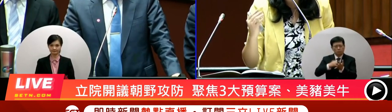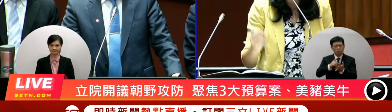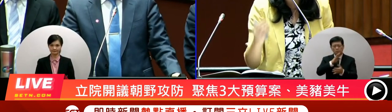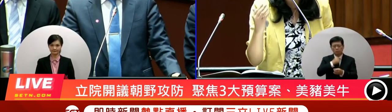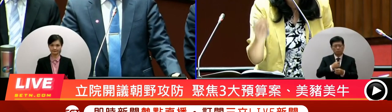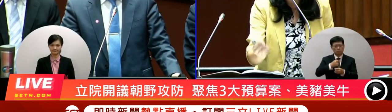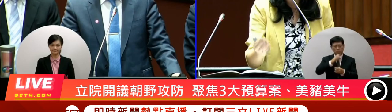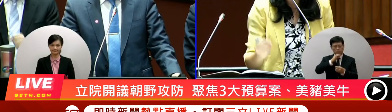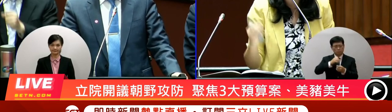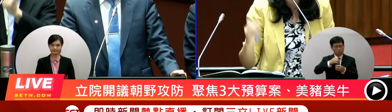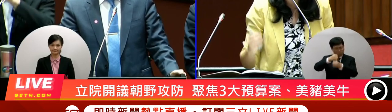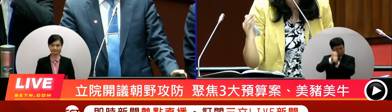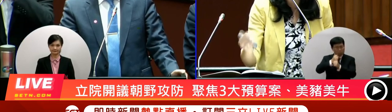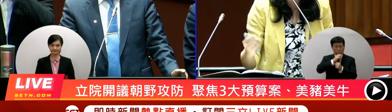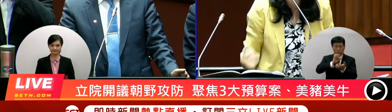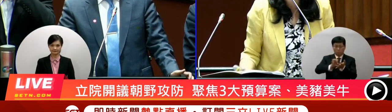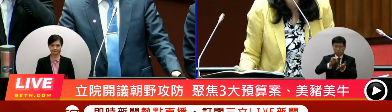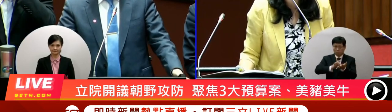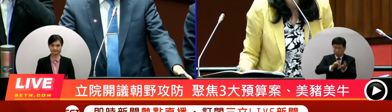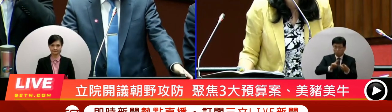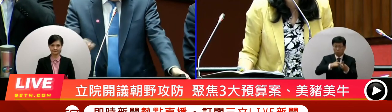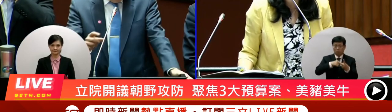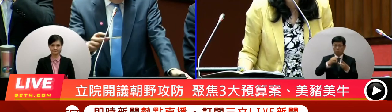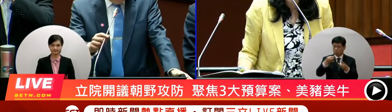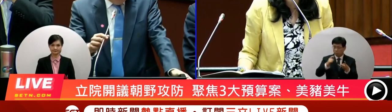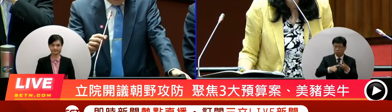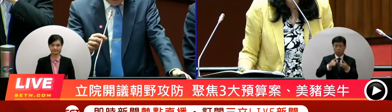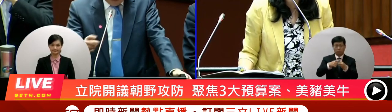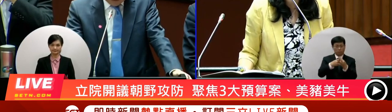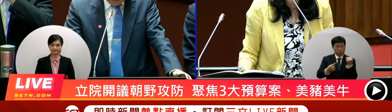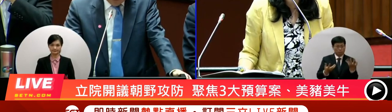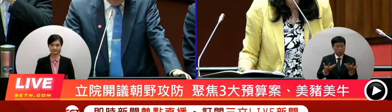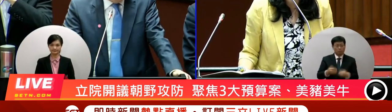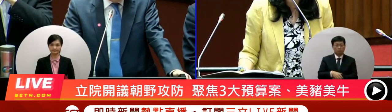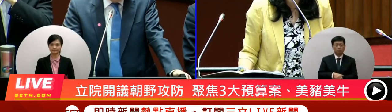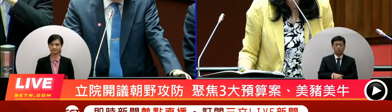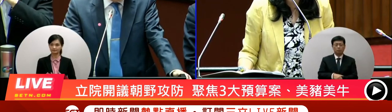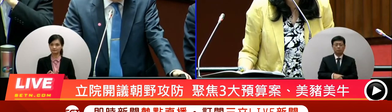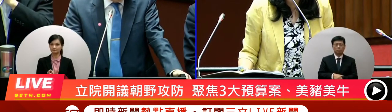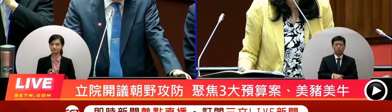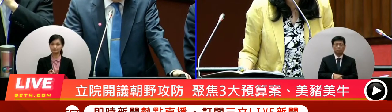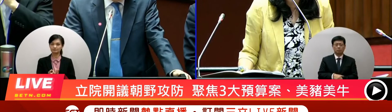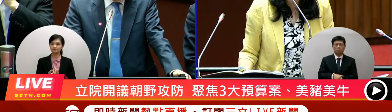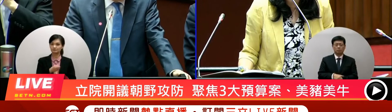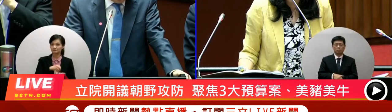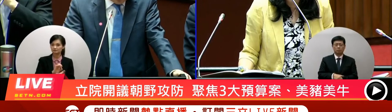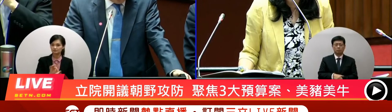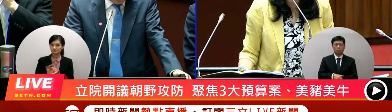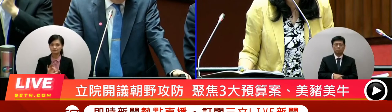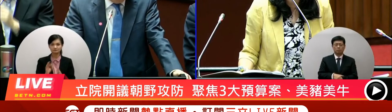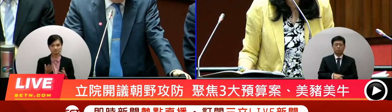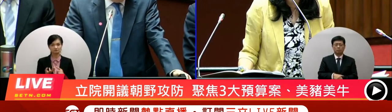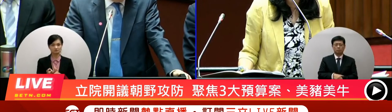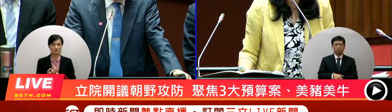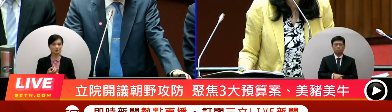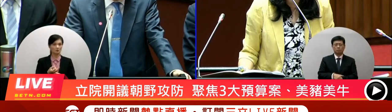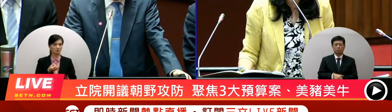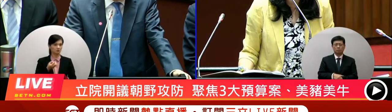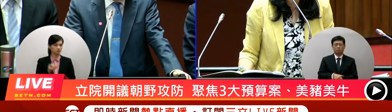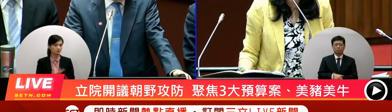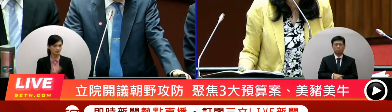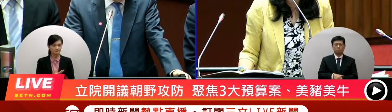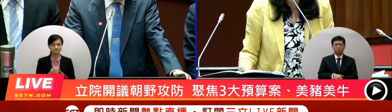剂，用掉多少的人力，还有用掉多少的经费？ 基本上在经费上我们可能大概会有一点不足，不过这也该跟行